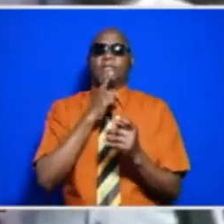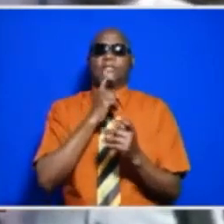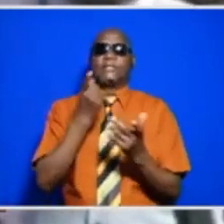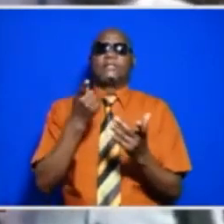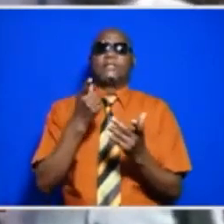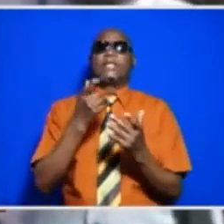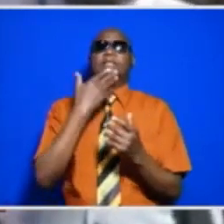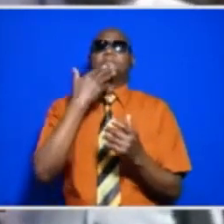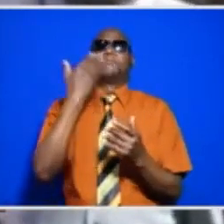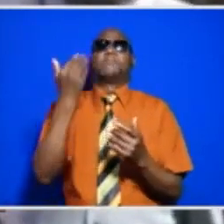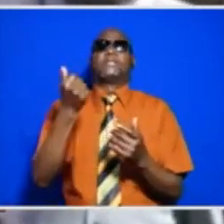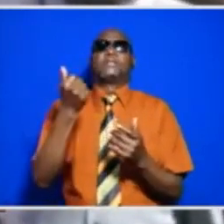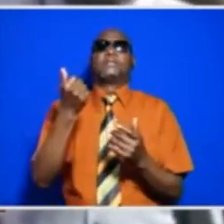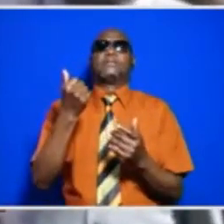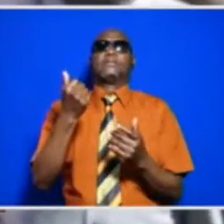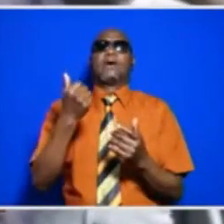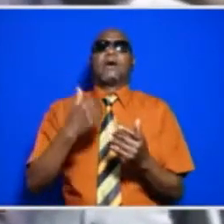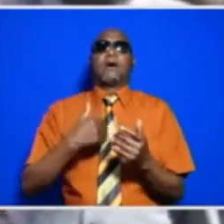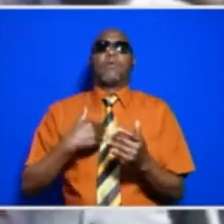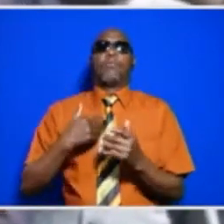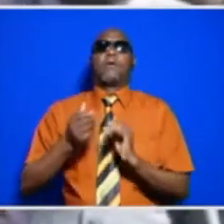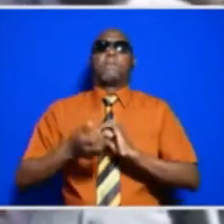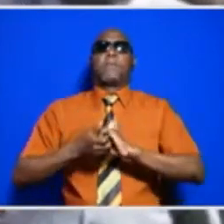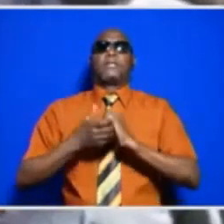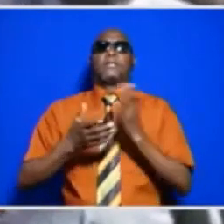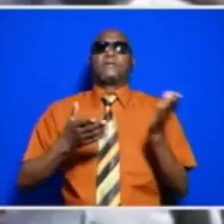zaidi kama wenzetu walikubali kusikiza